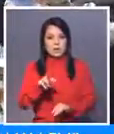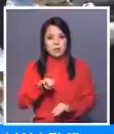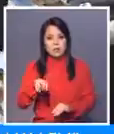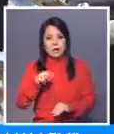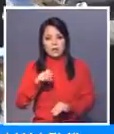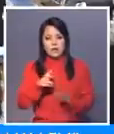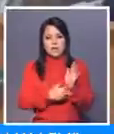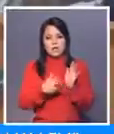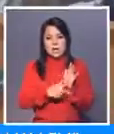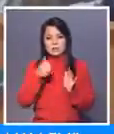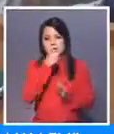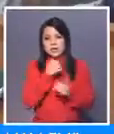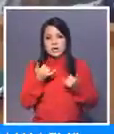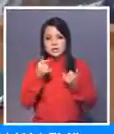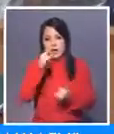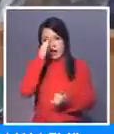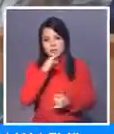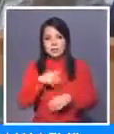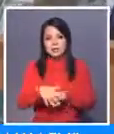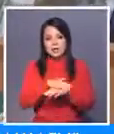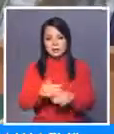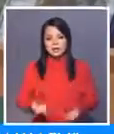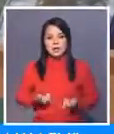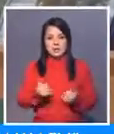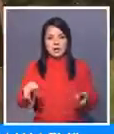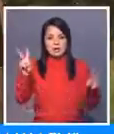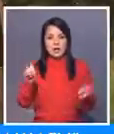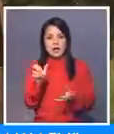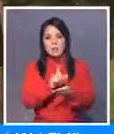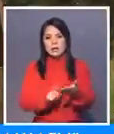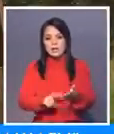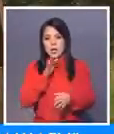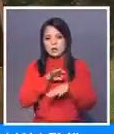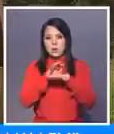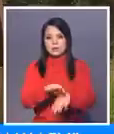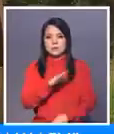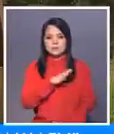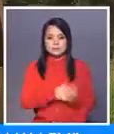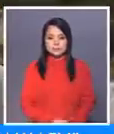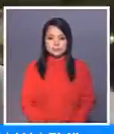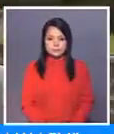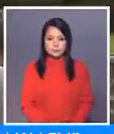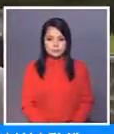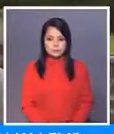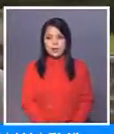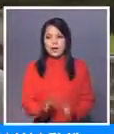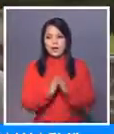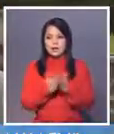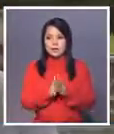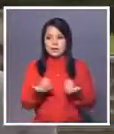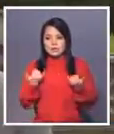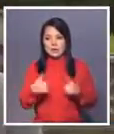жылдық мерейтойына арналған «Қазақ деген халықтың баласымын» тақырыбындағы поэзия сағаты өтті. Кітап ғажайып